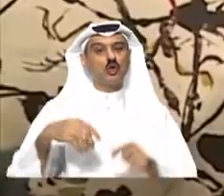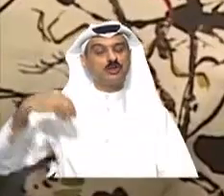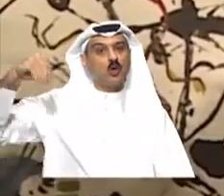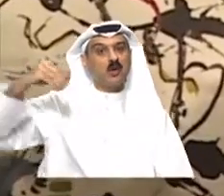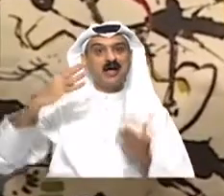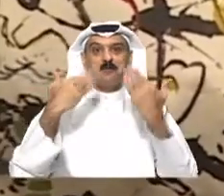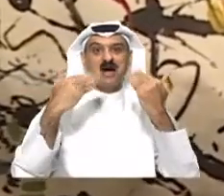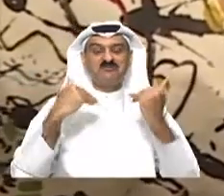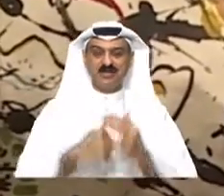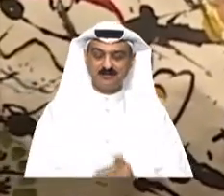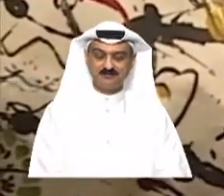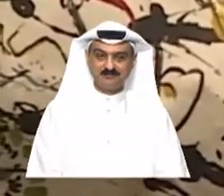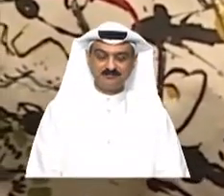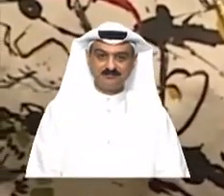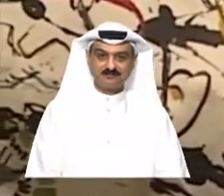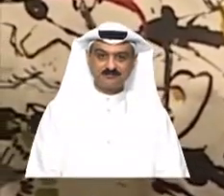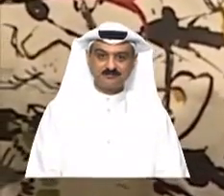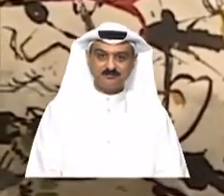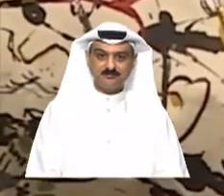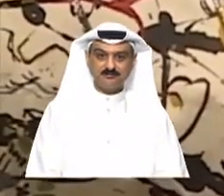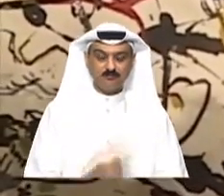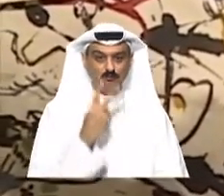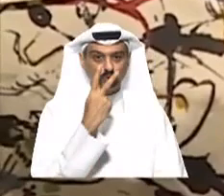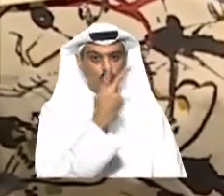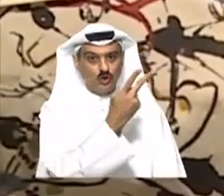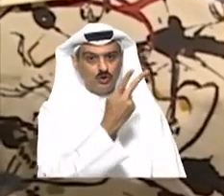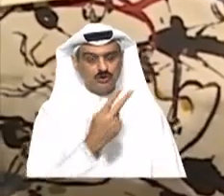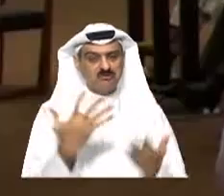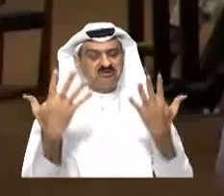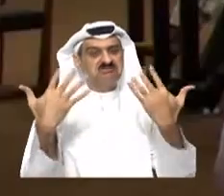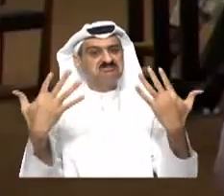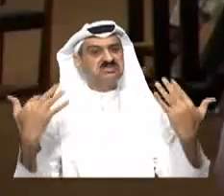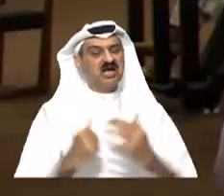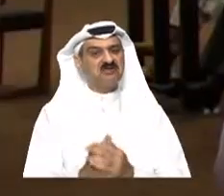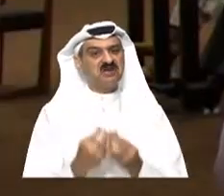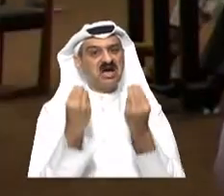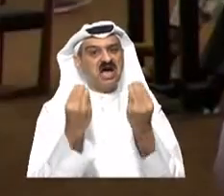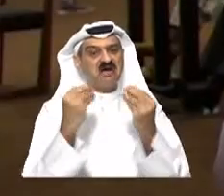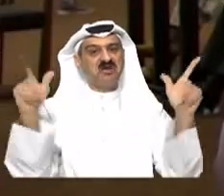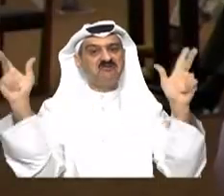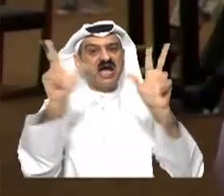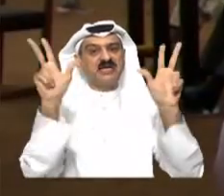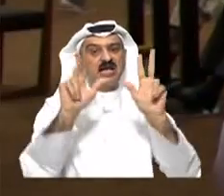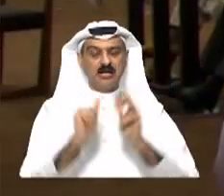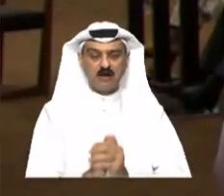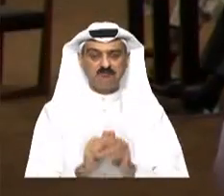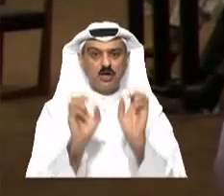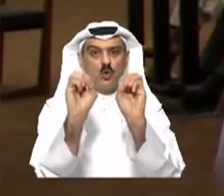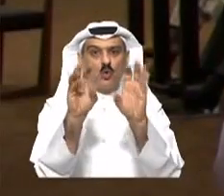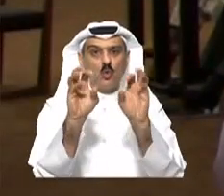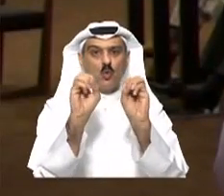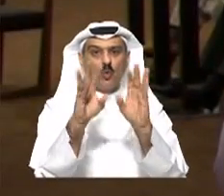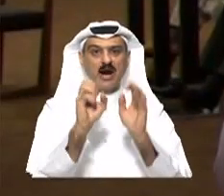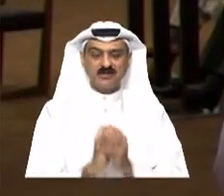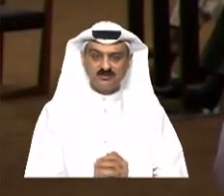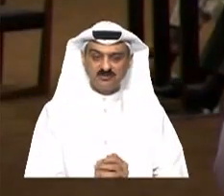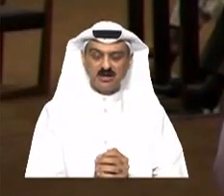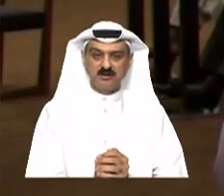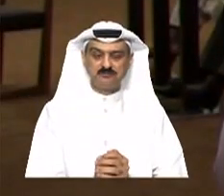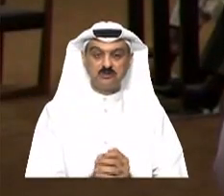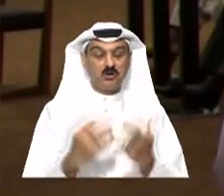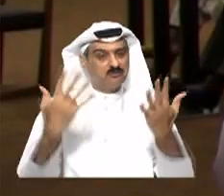ورق. ما وجدنا من تسهيلات إعلامية في الحقيقة هي تسهيلات كبيرة وتسهيلات